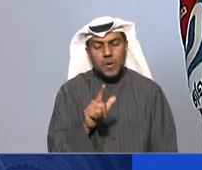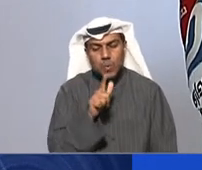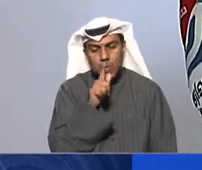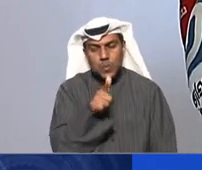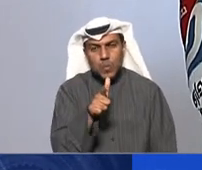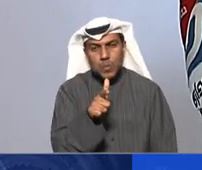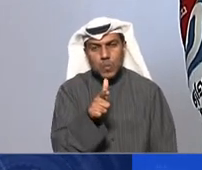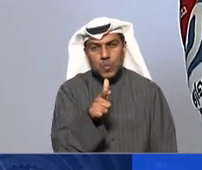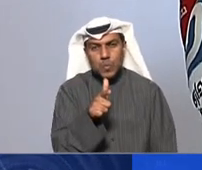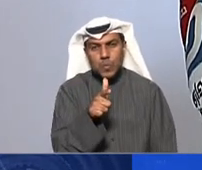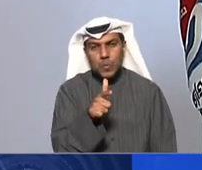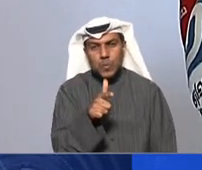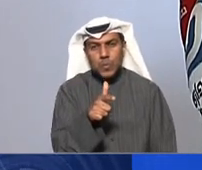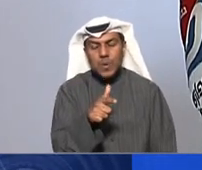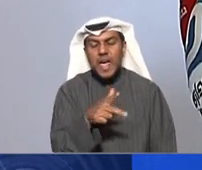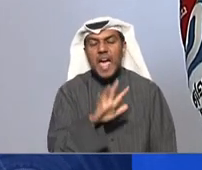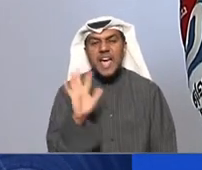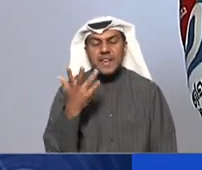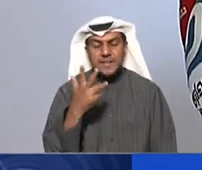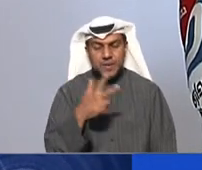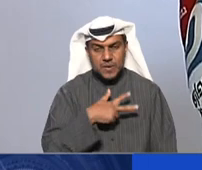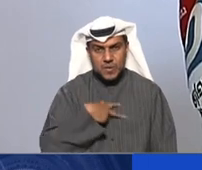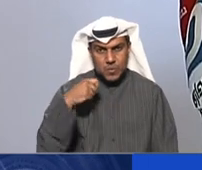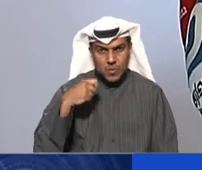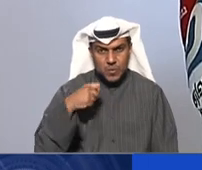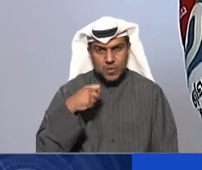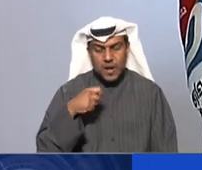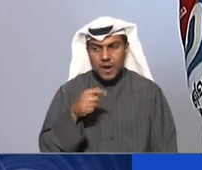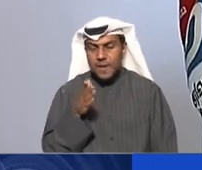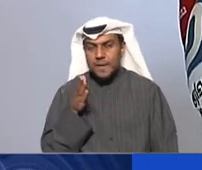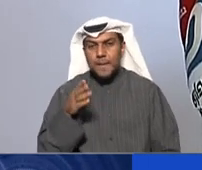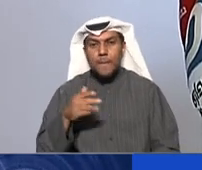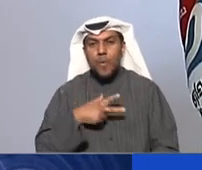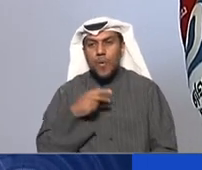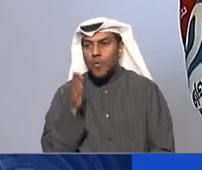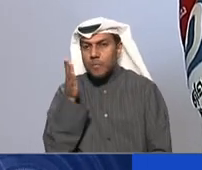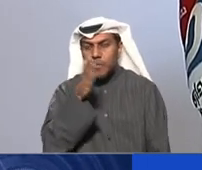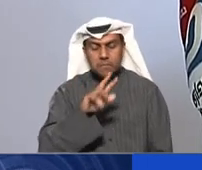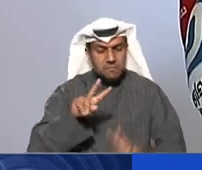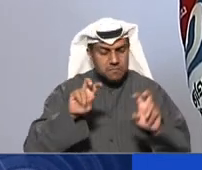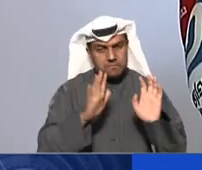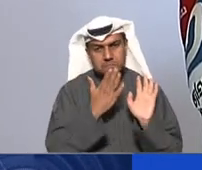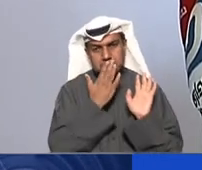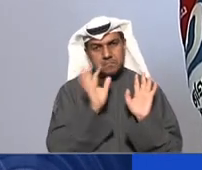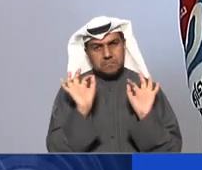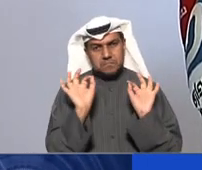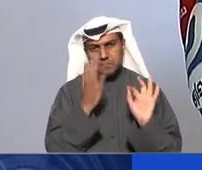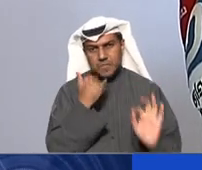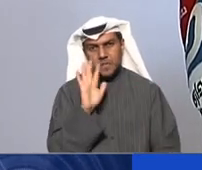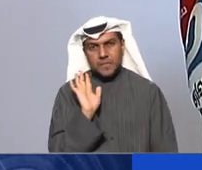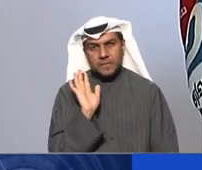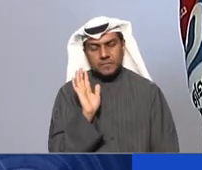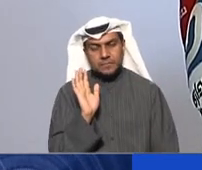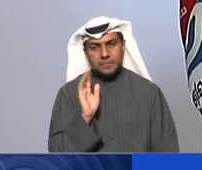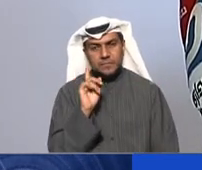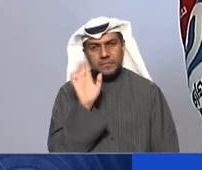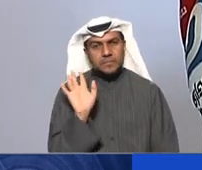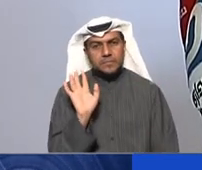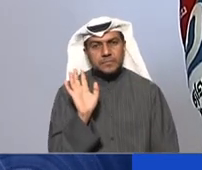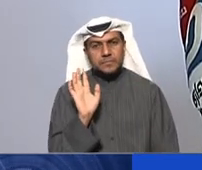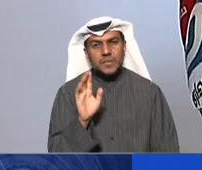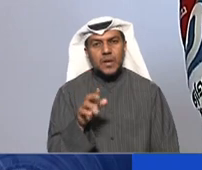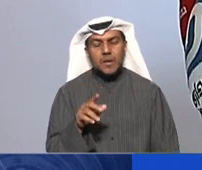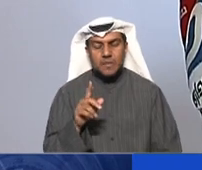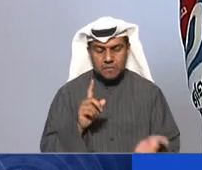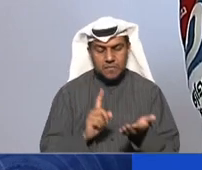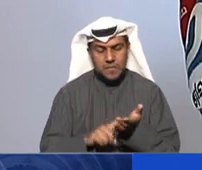وبالنسبة إلى أي إجراء يتخذ في مجمع الوزارات ليس لدينا علم بهذا الإجراء، ولكن أيضا أؤكد أنه